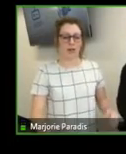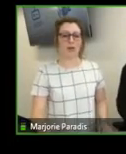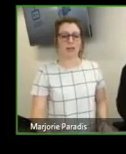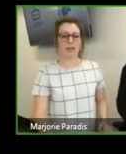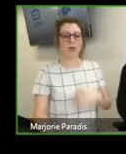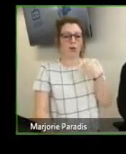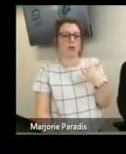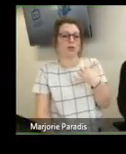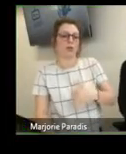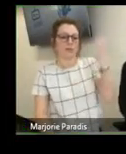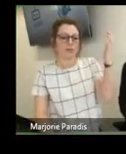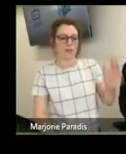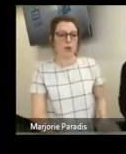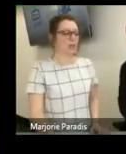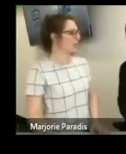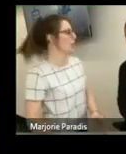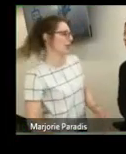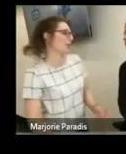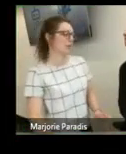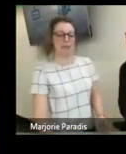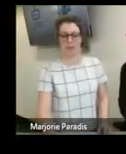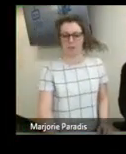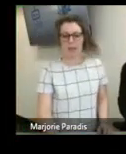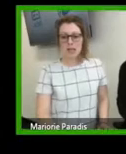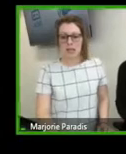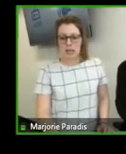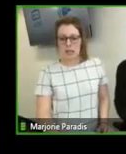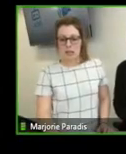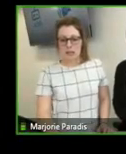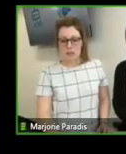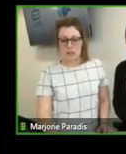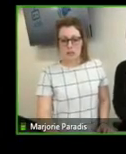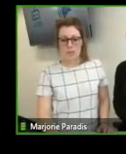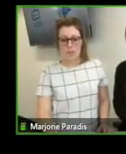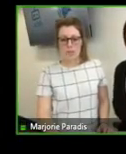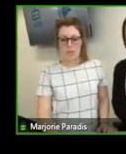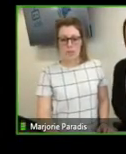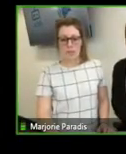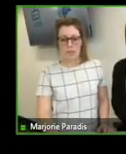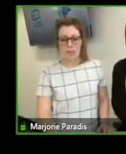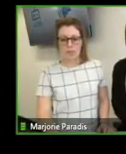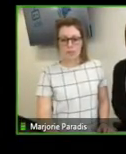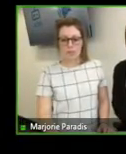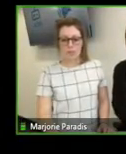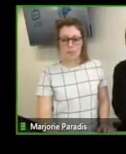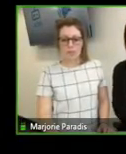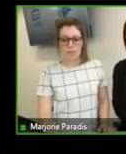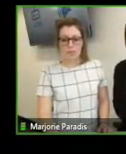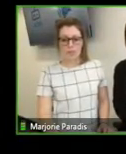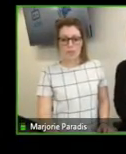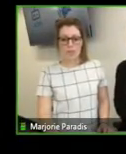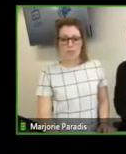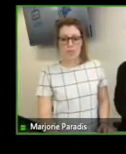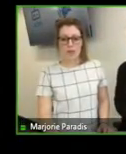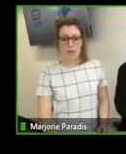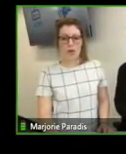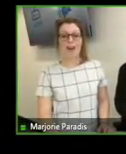voilà, donc l'issue de politique de certains pays. Ouais, sans vouloir faire de la pub, là, si vous avez l'occasion d'écouter le documentaire